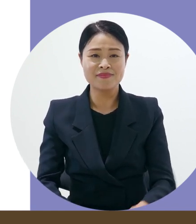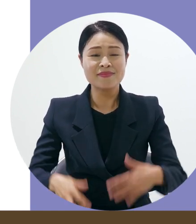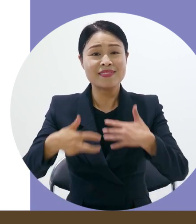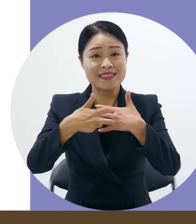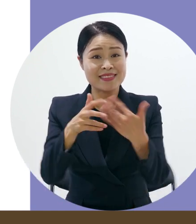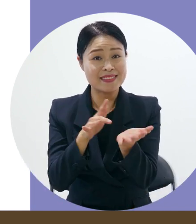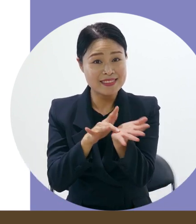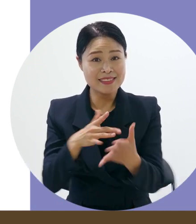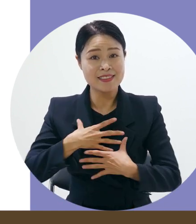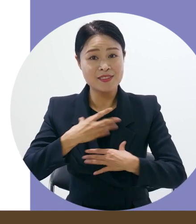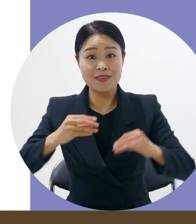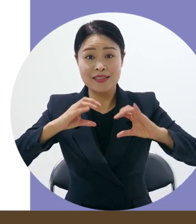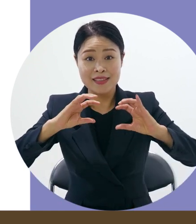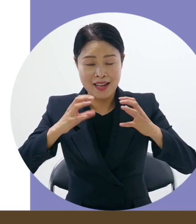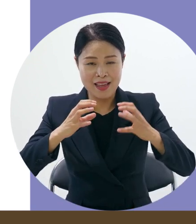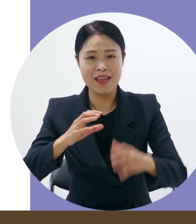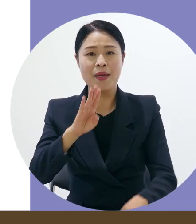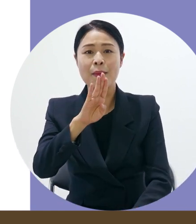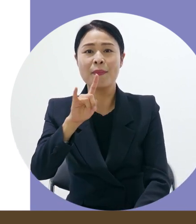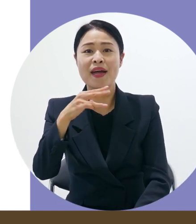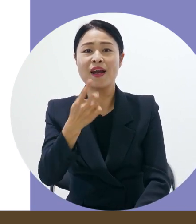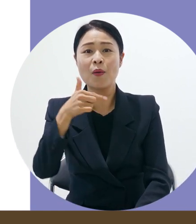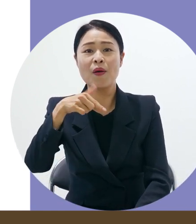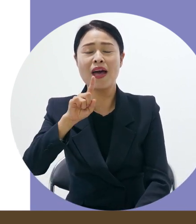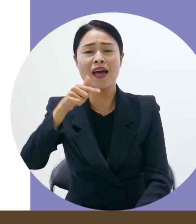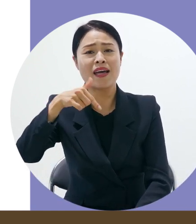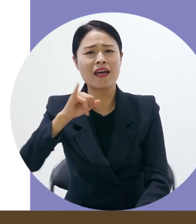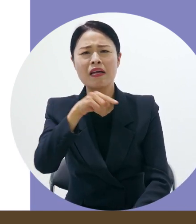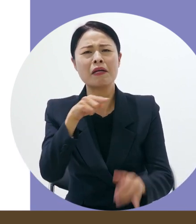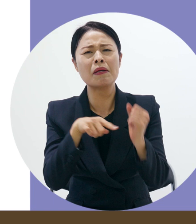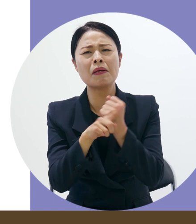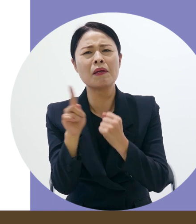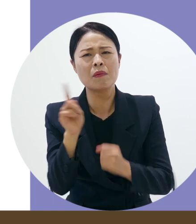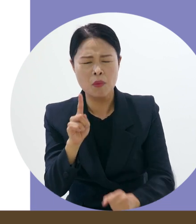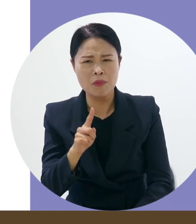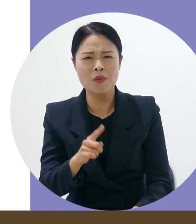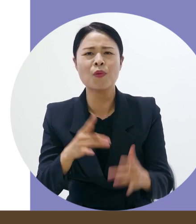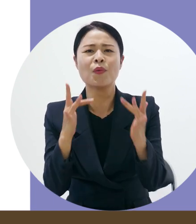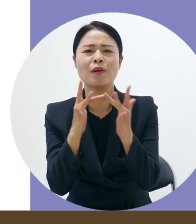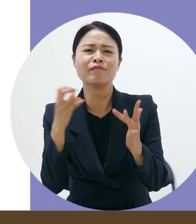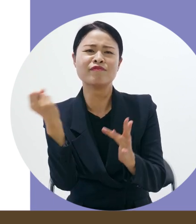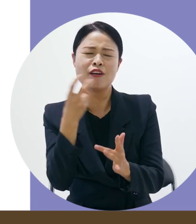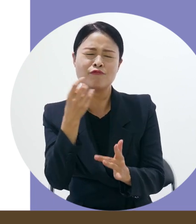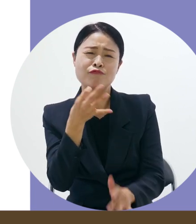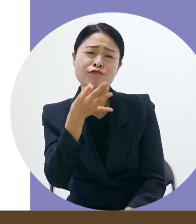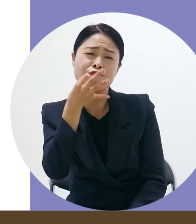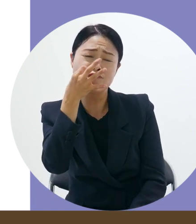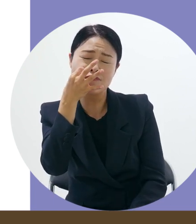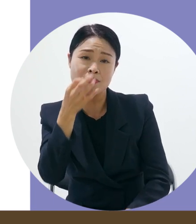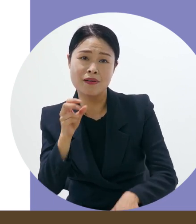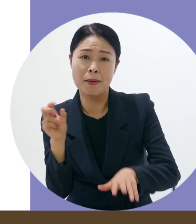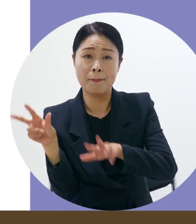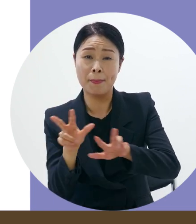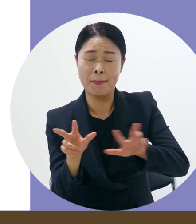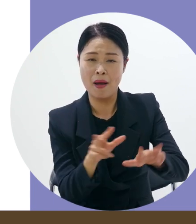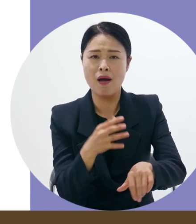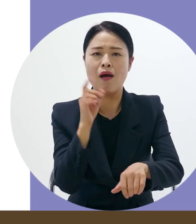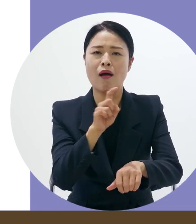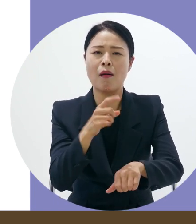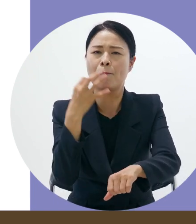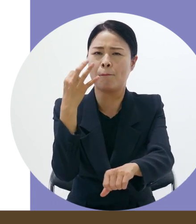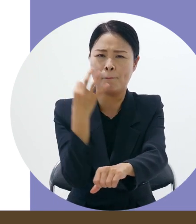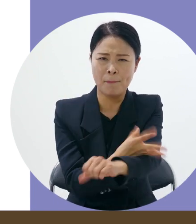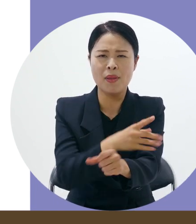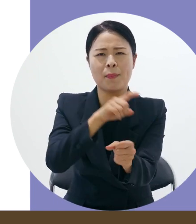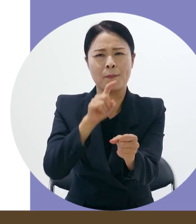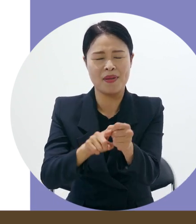의약품 안전나라 바로가기란 자주 사용하는 웹사이트를 빠르고 편리하게 실행하기 위해 설치하는